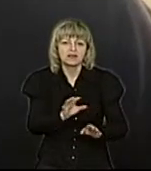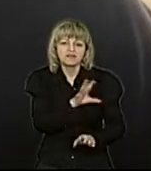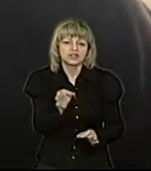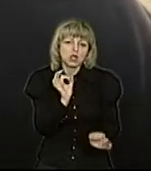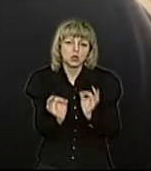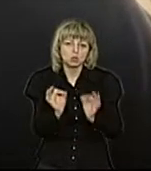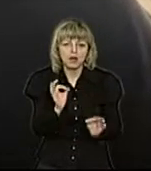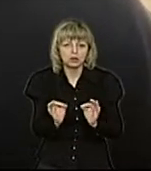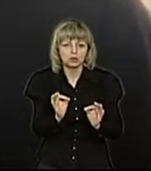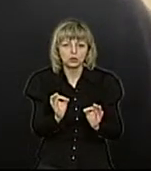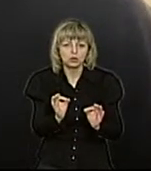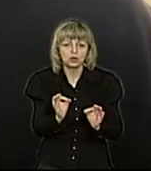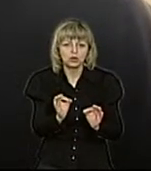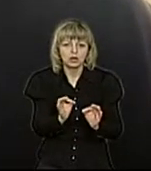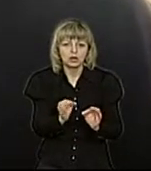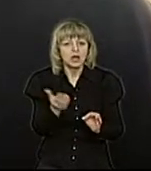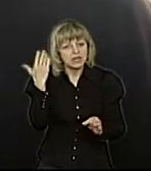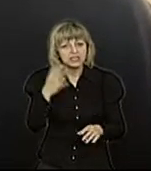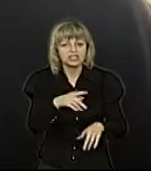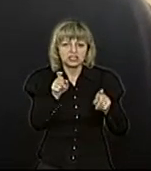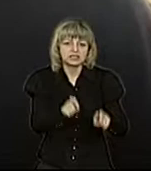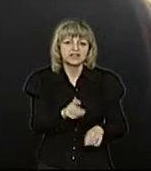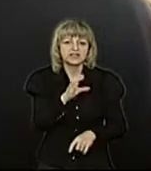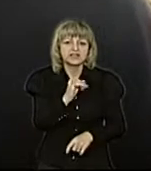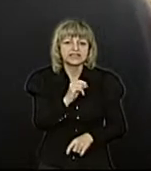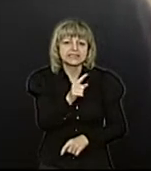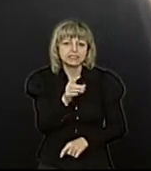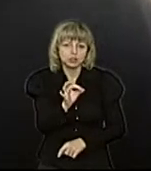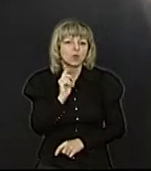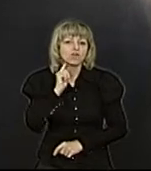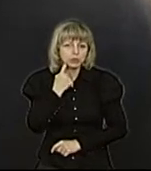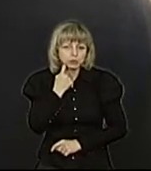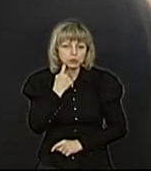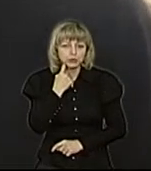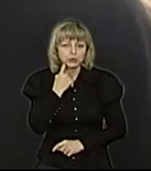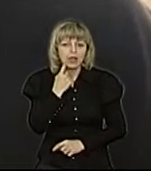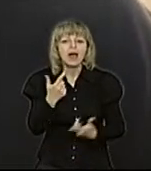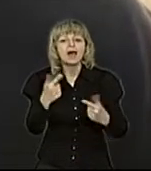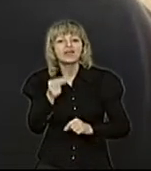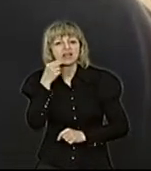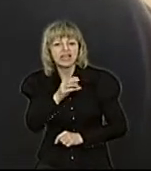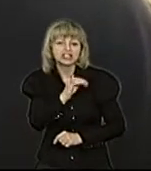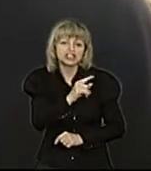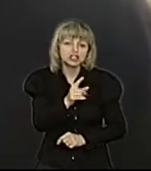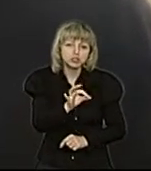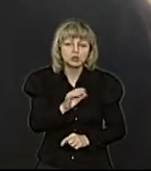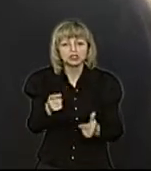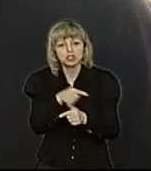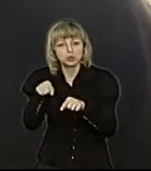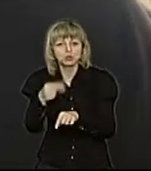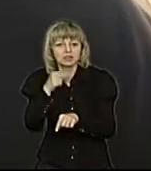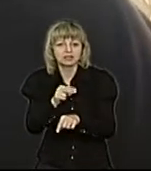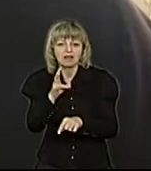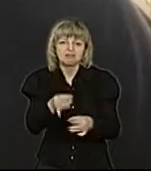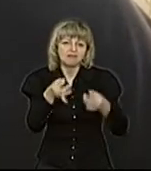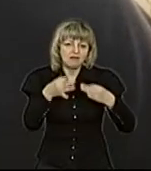все, сорі. Ніж раніше в Луцьку був на СІЗО. Що нормально все. Іде краще в СІЗО чи тут?